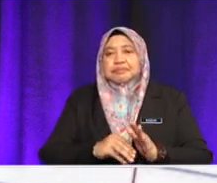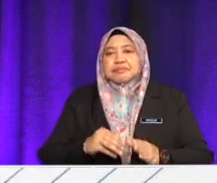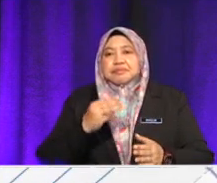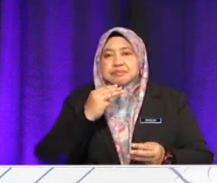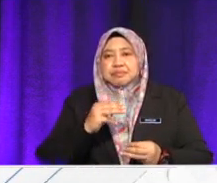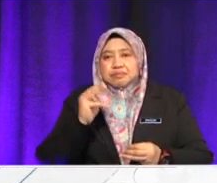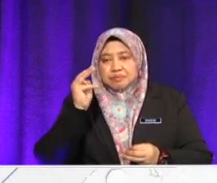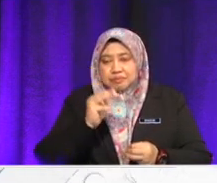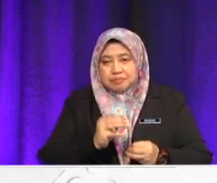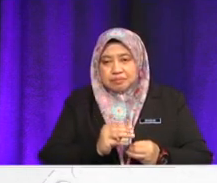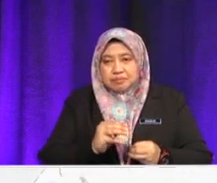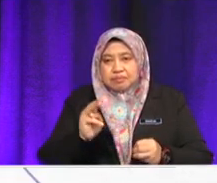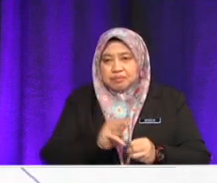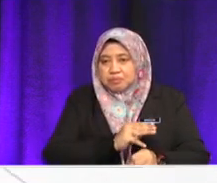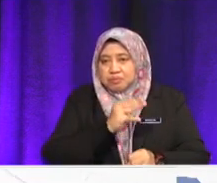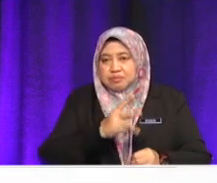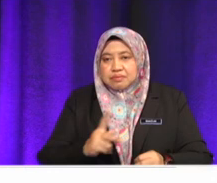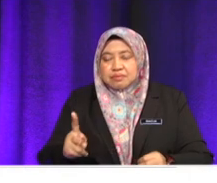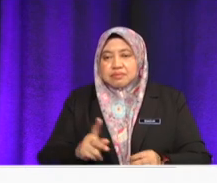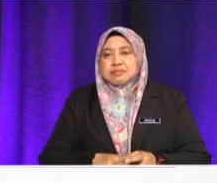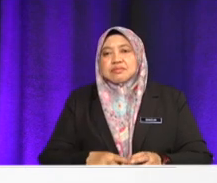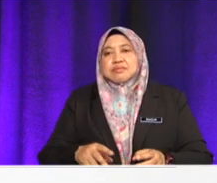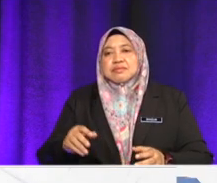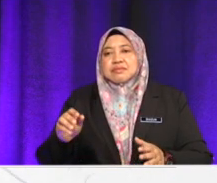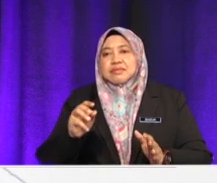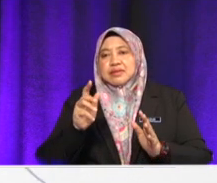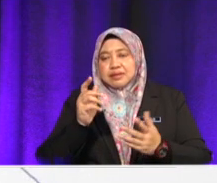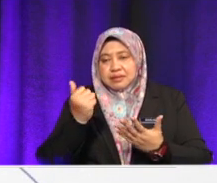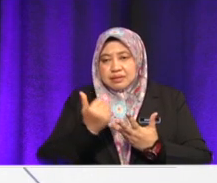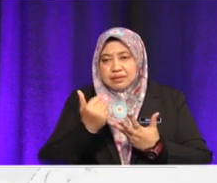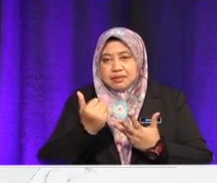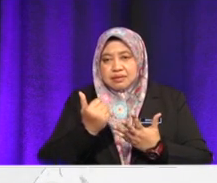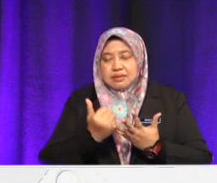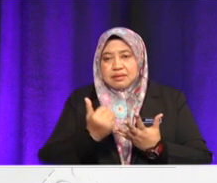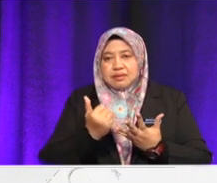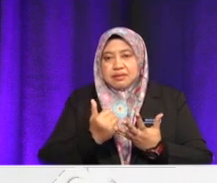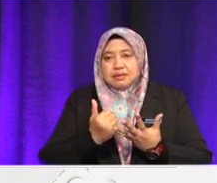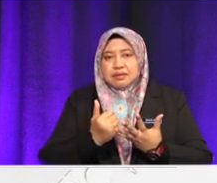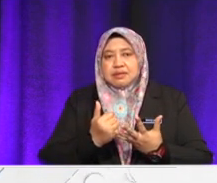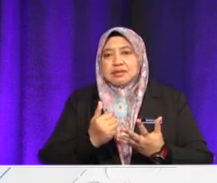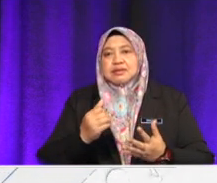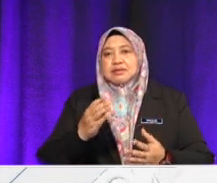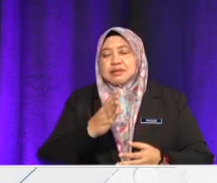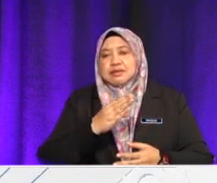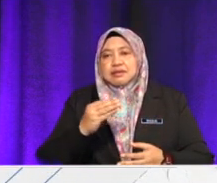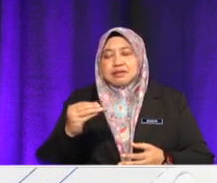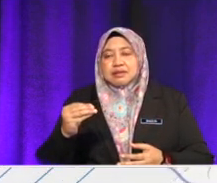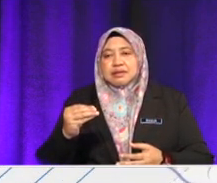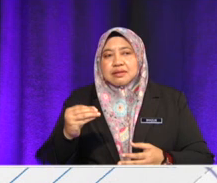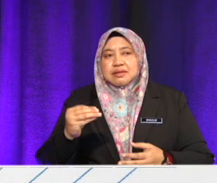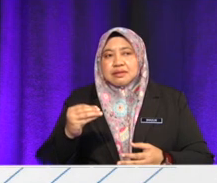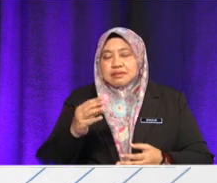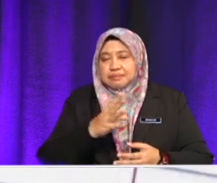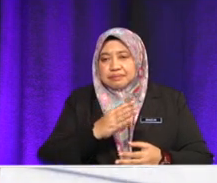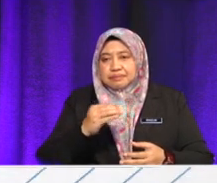hukum pada tahap penguasaan 5 kata kuncinya ialah tekal dan terperinci Apa